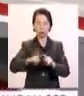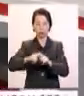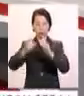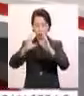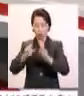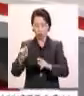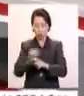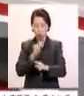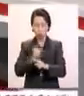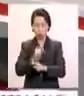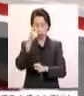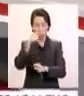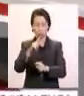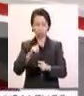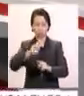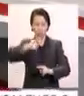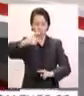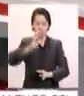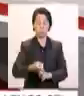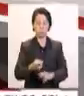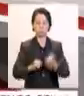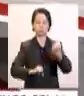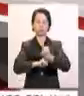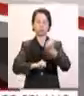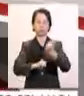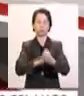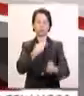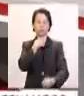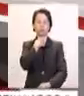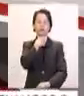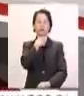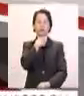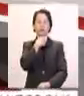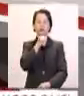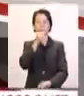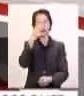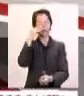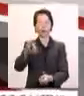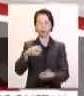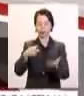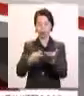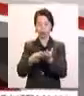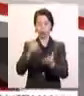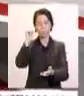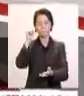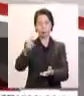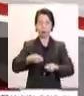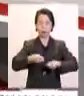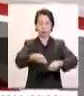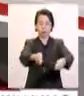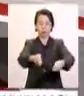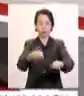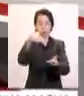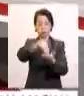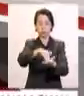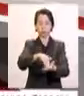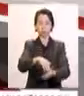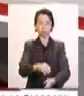platform digunakan bagi memanipulasi sebagian penyokong yang terdesak, yang tidak kisah dengan harga tiket yang melambung tinggi.